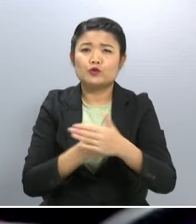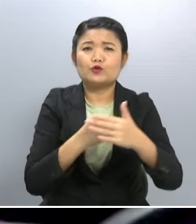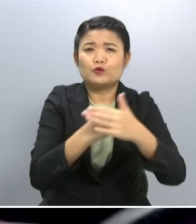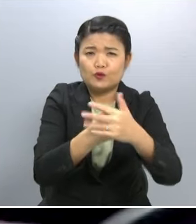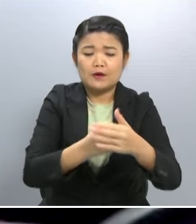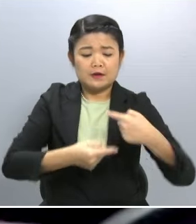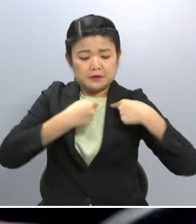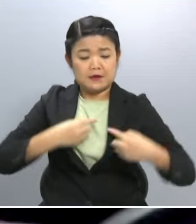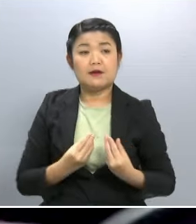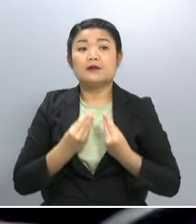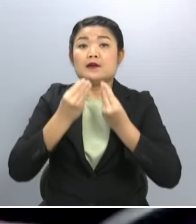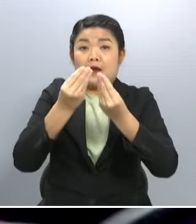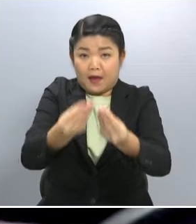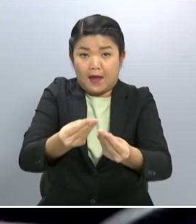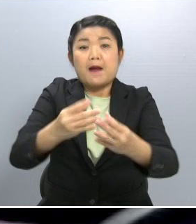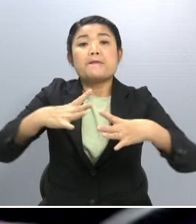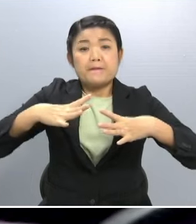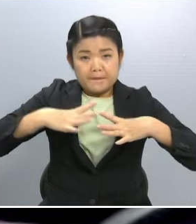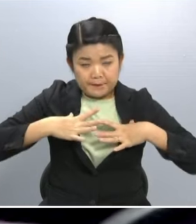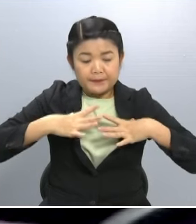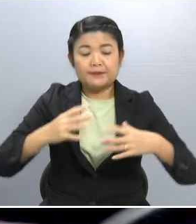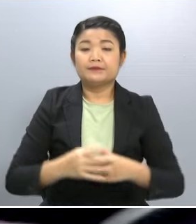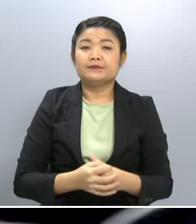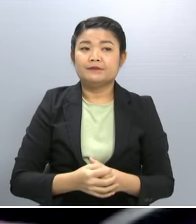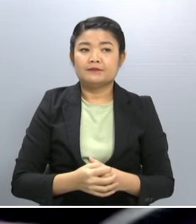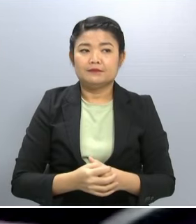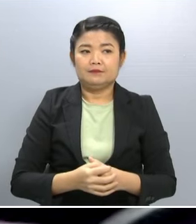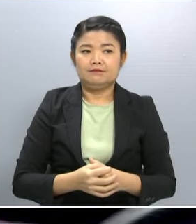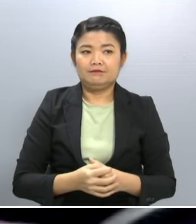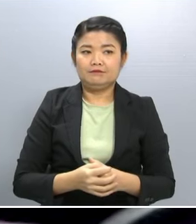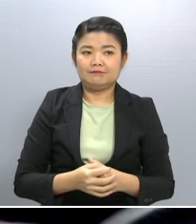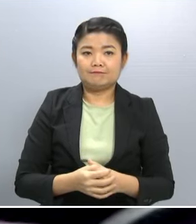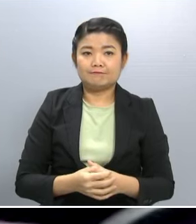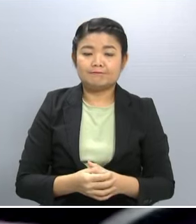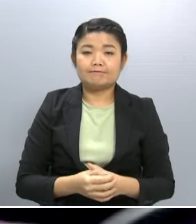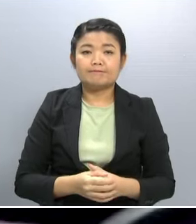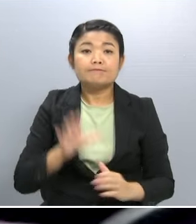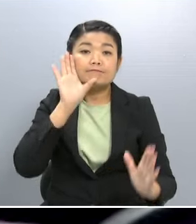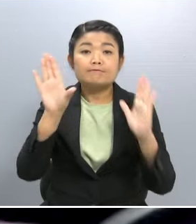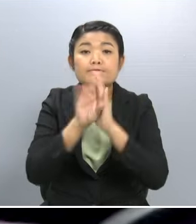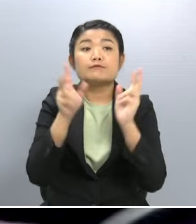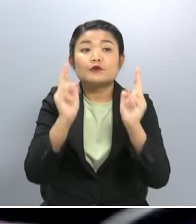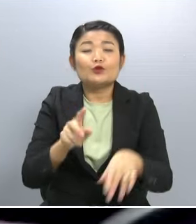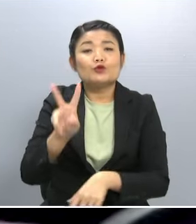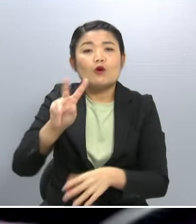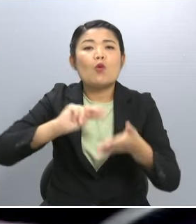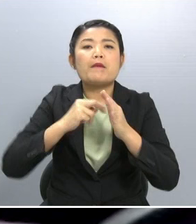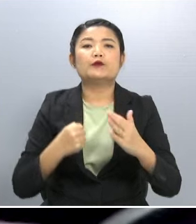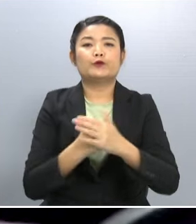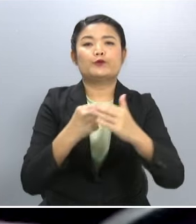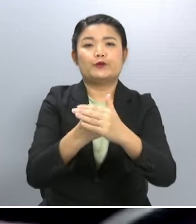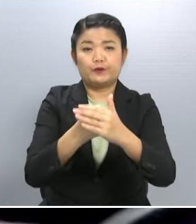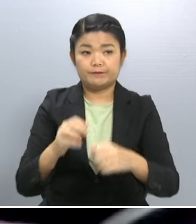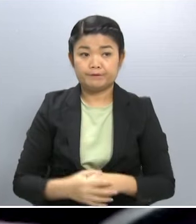ใจให้ทุกคนนะครับพักผ่อนกันด้วยนะครับแล้วก็ชูอิโมจิ 2นิ้วหมายถึงสู้ๆ